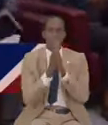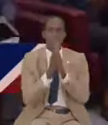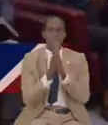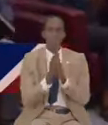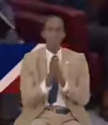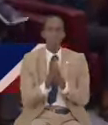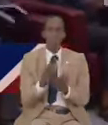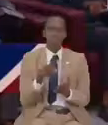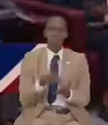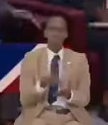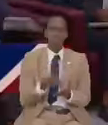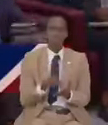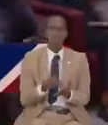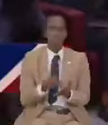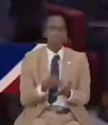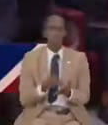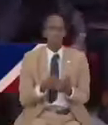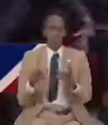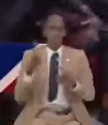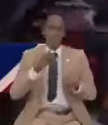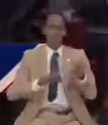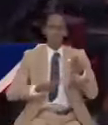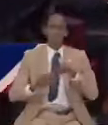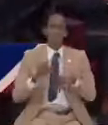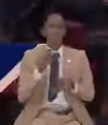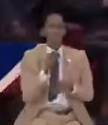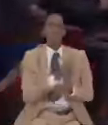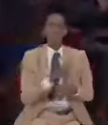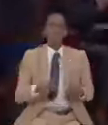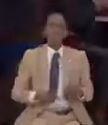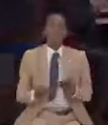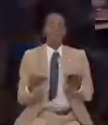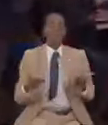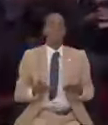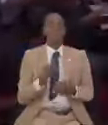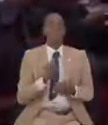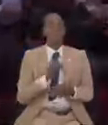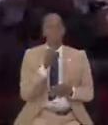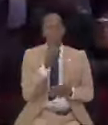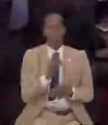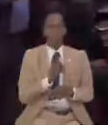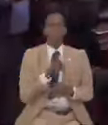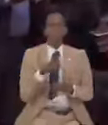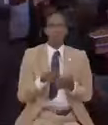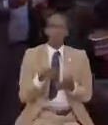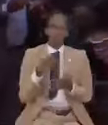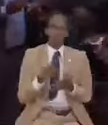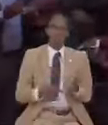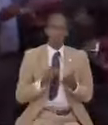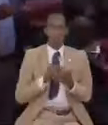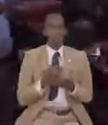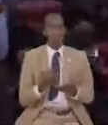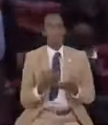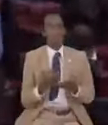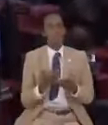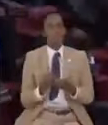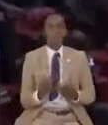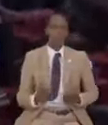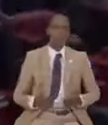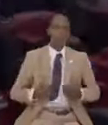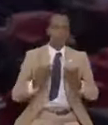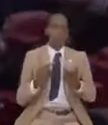levez-vous ouvrez la bouche disant Seigneur me voici c'est ce que je désire la vie que je dois mener